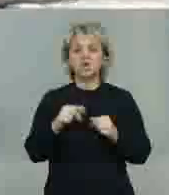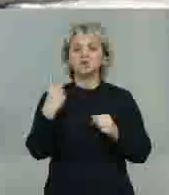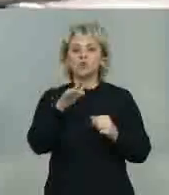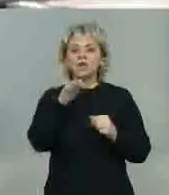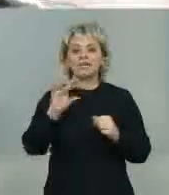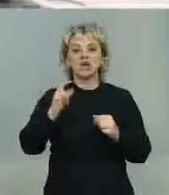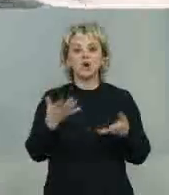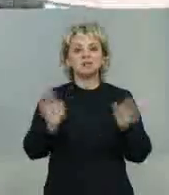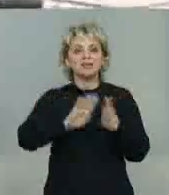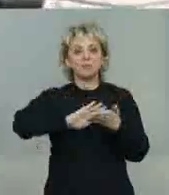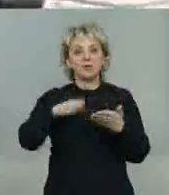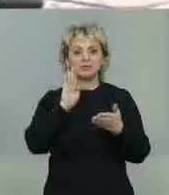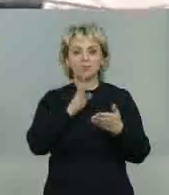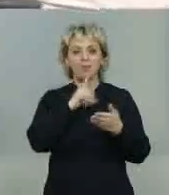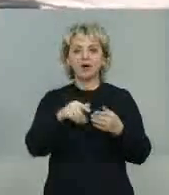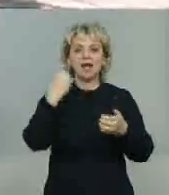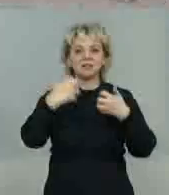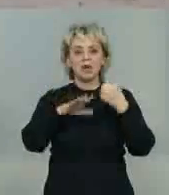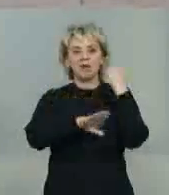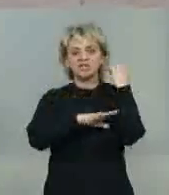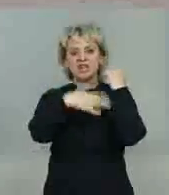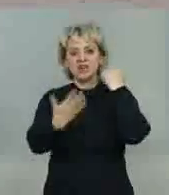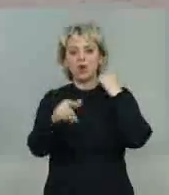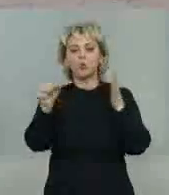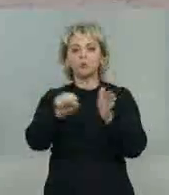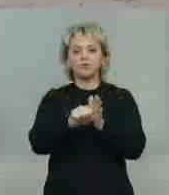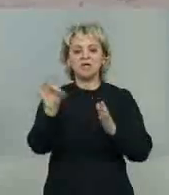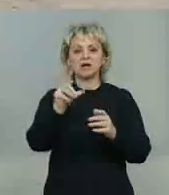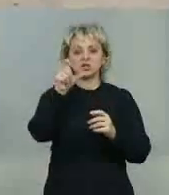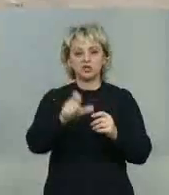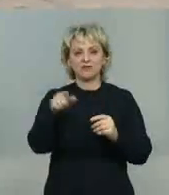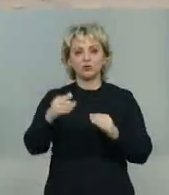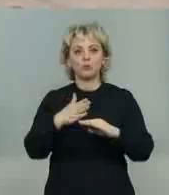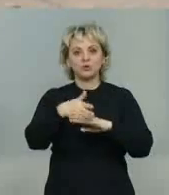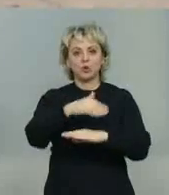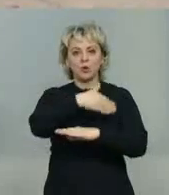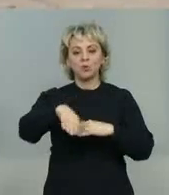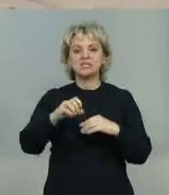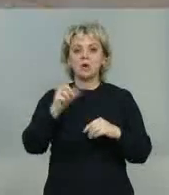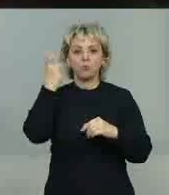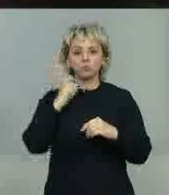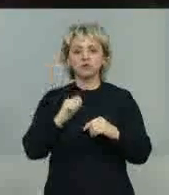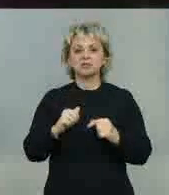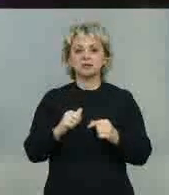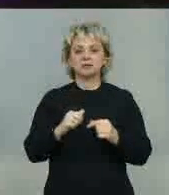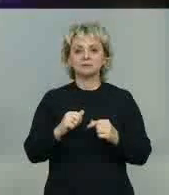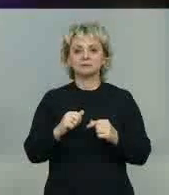2-летний ребенок остался без матери. Отломавшаяся от дерева ветка убила ростовчанку на пешеходной Пушкинской.